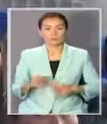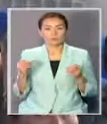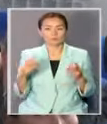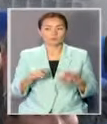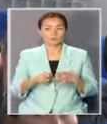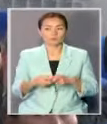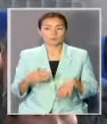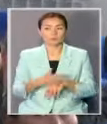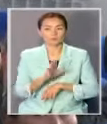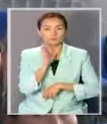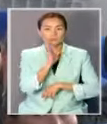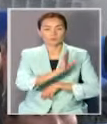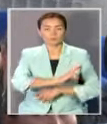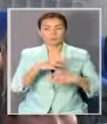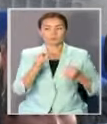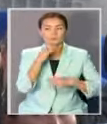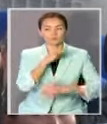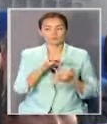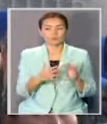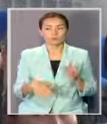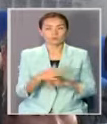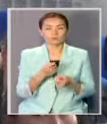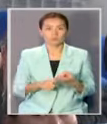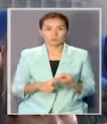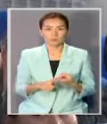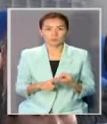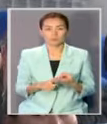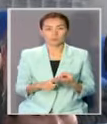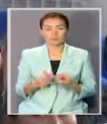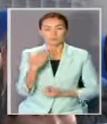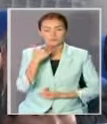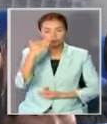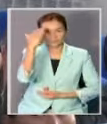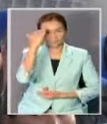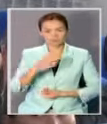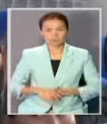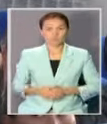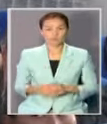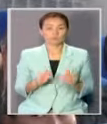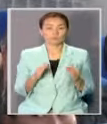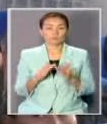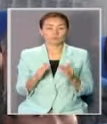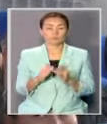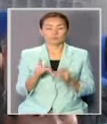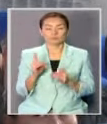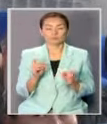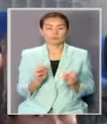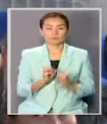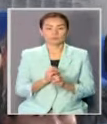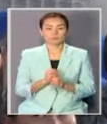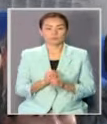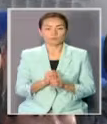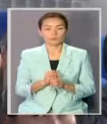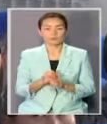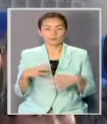мәселесі, свет көп өшеді ауылымызда, соған байланысты осы жазда үйімізде жаңағы бір жанып кетті.